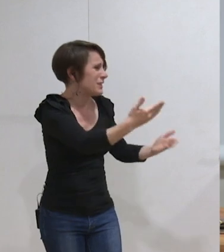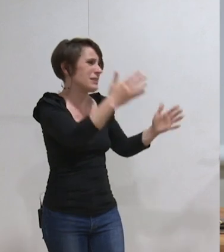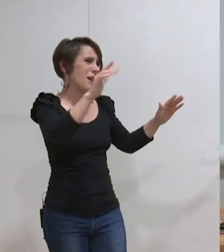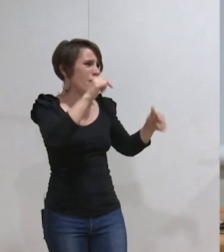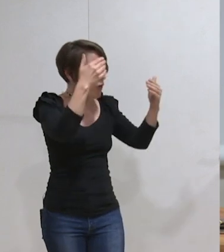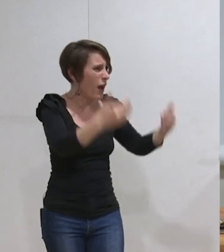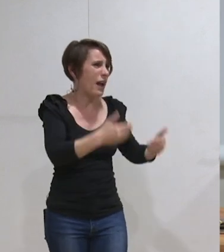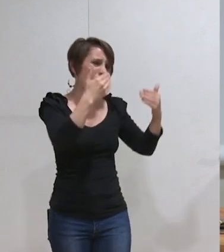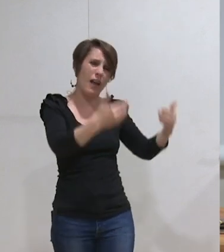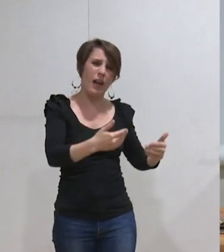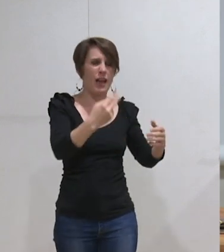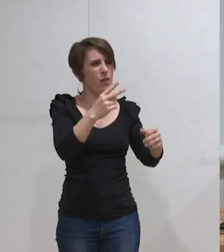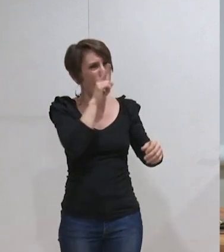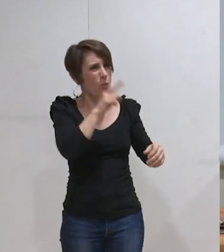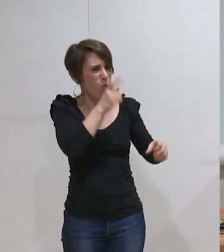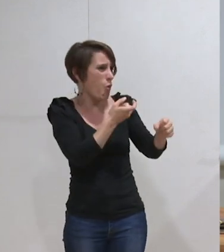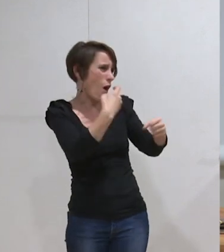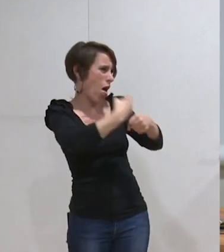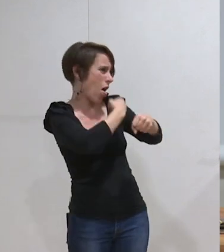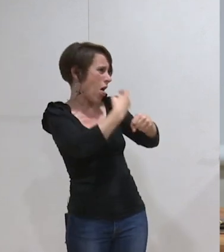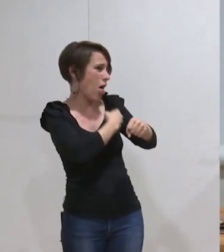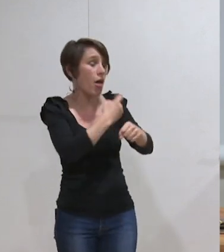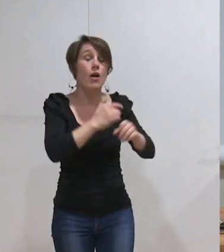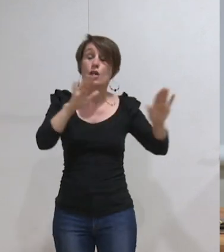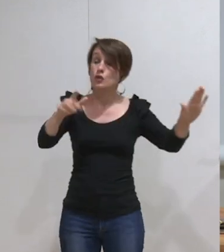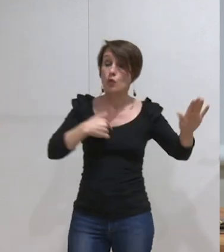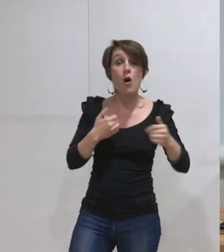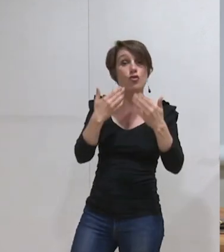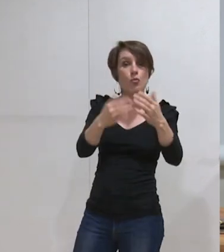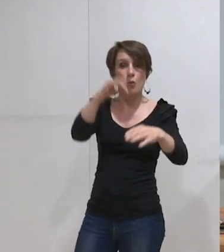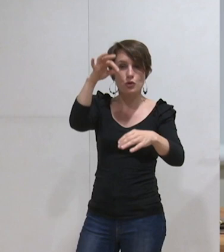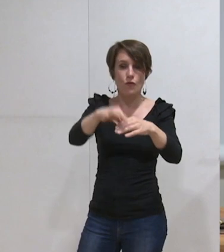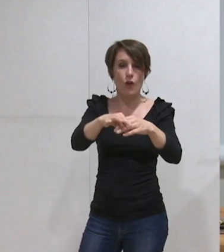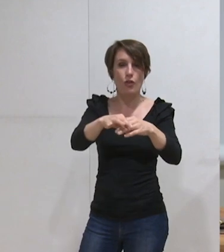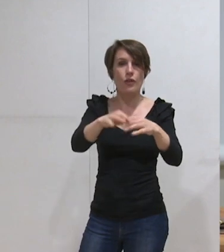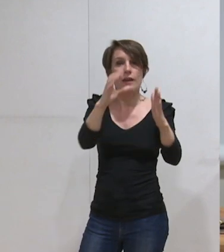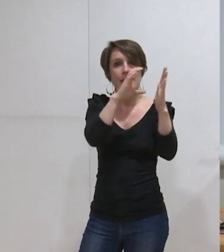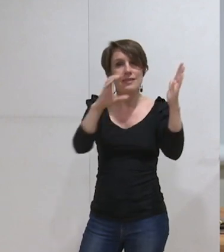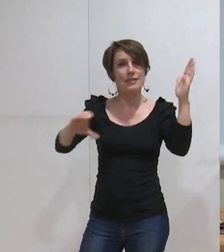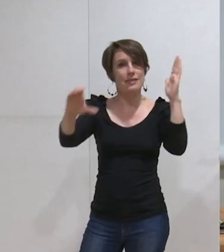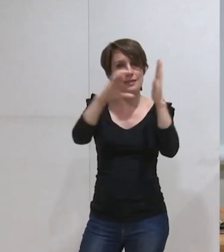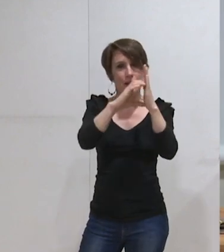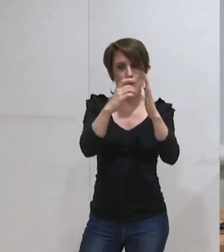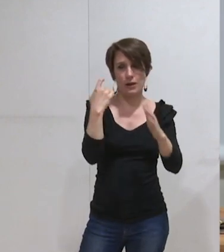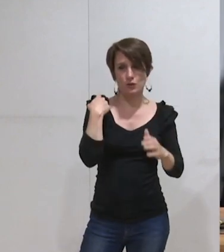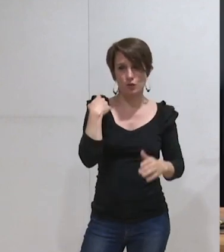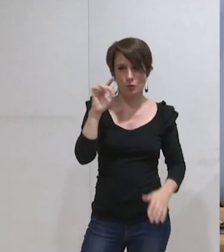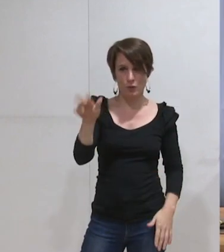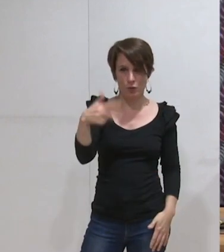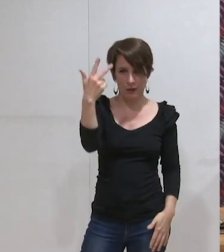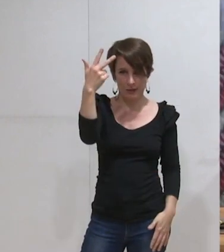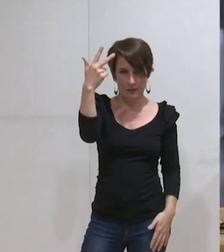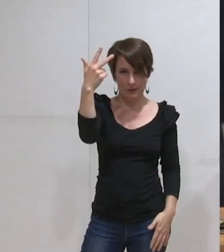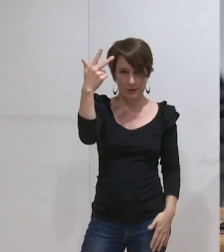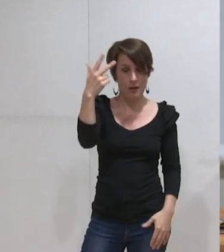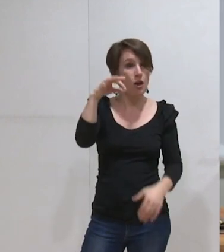deour pervers sans arrêt met au vote donc la délibération numéro 13 qui